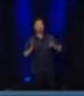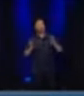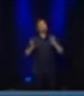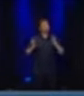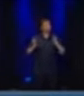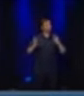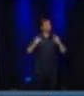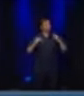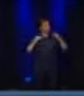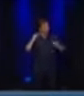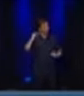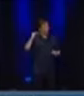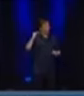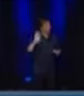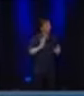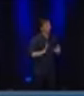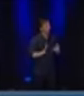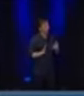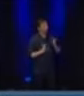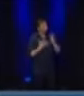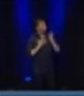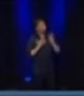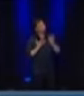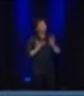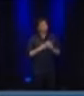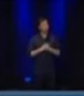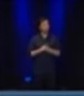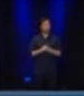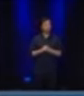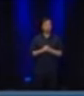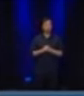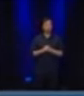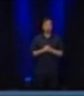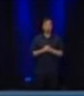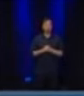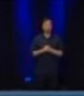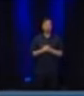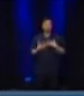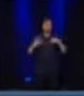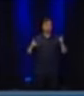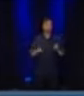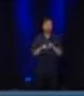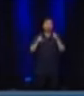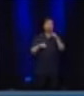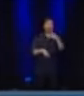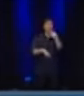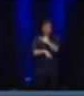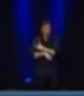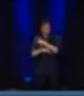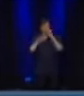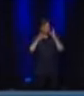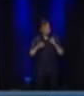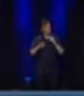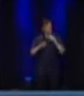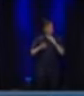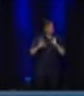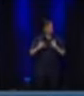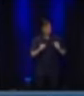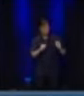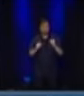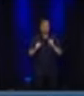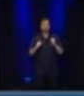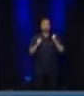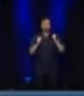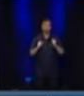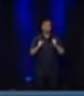tenu de leur population, mais il reste que quand même, là, c'est possible, même avec une bonne vaccination,